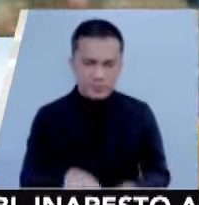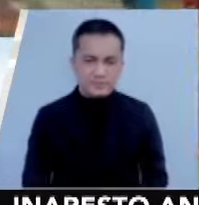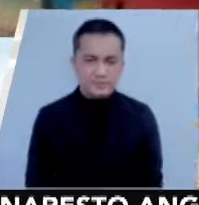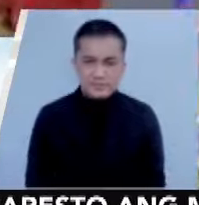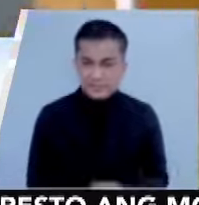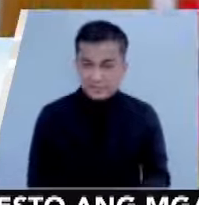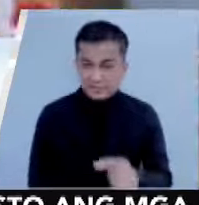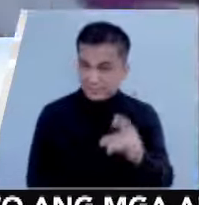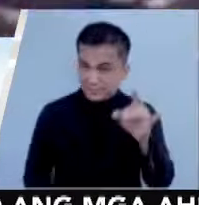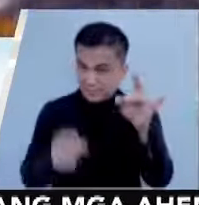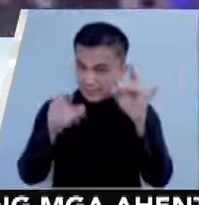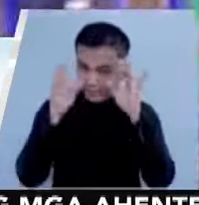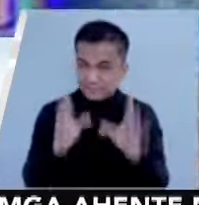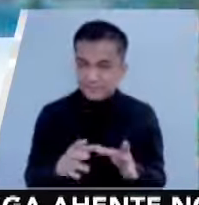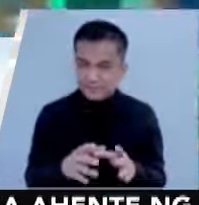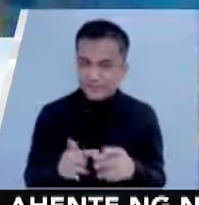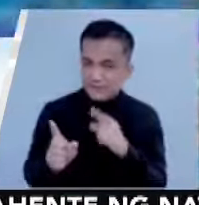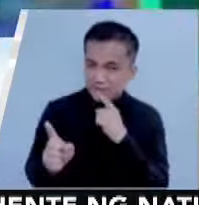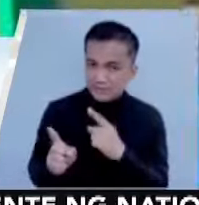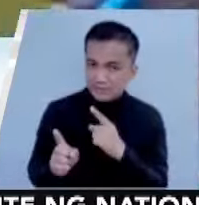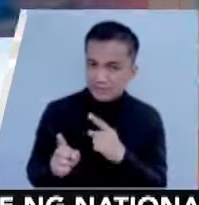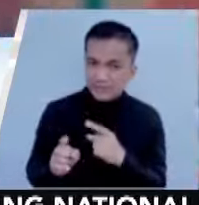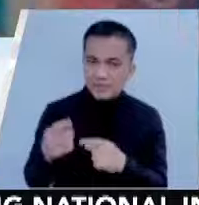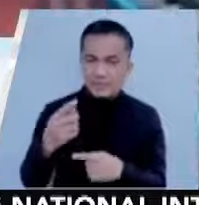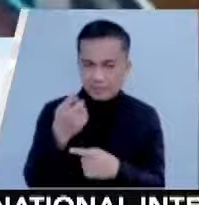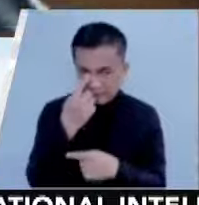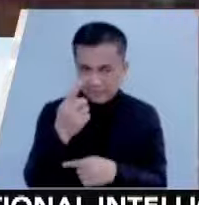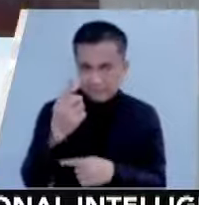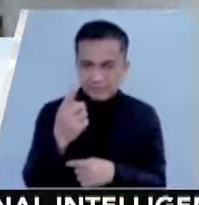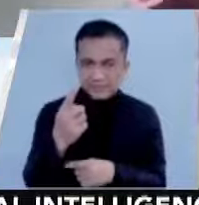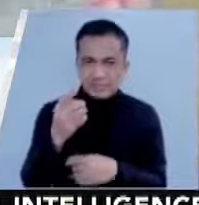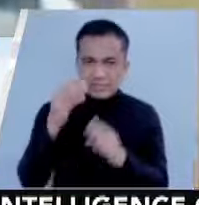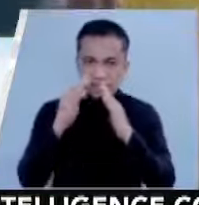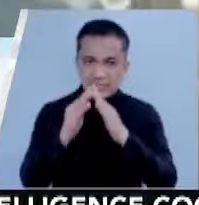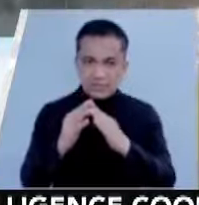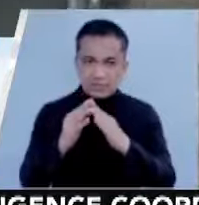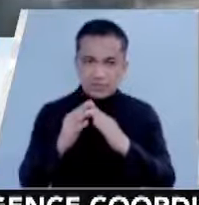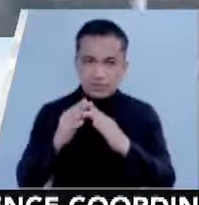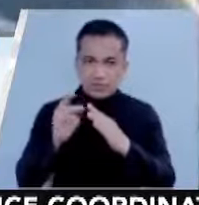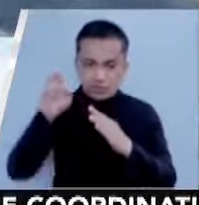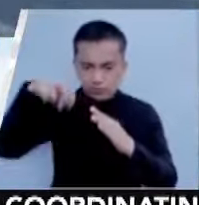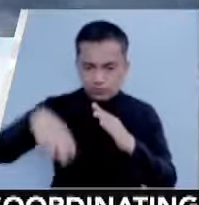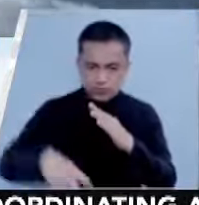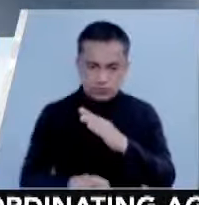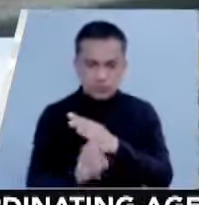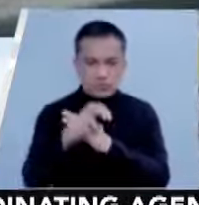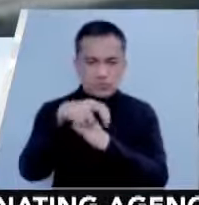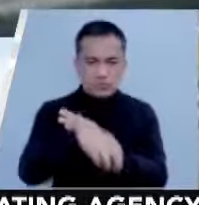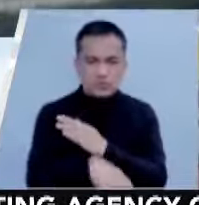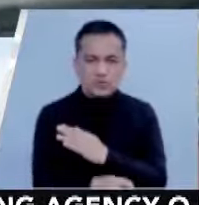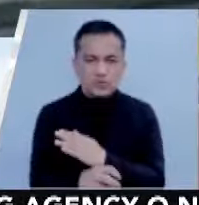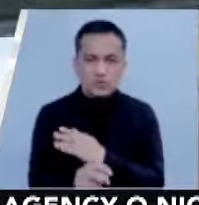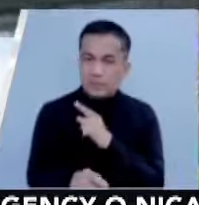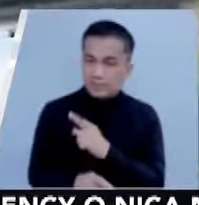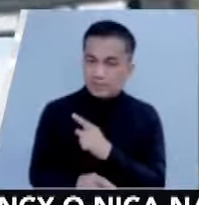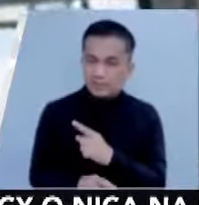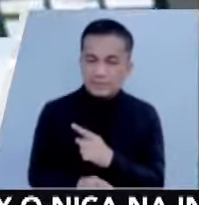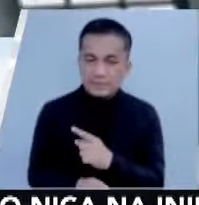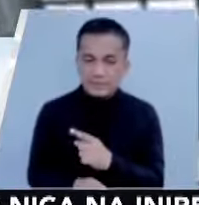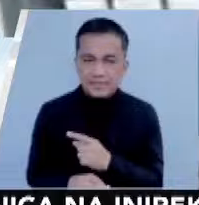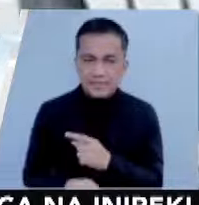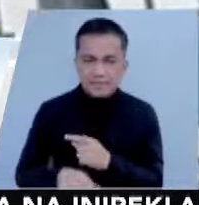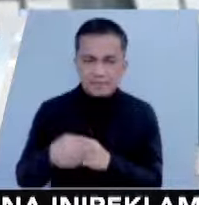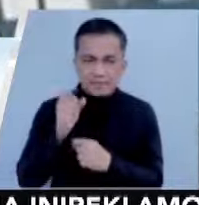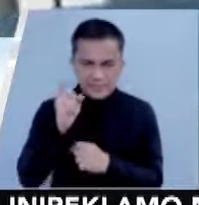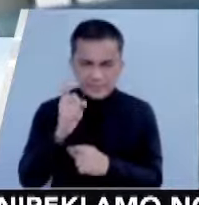matatagpuan din dito ang nag-iisang indoor Roller Coaster sa bansa ang extreme coaster isang highspeed ride